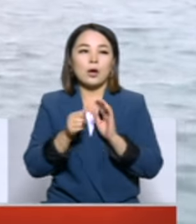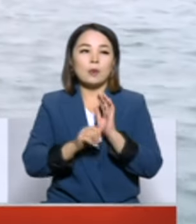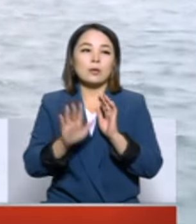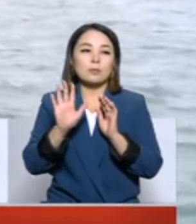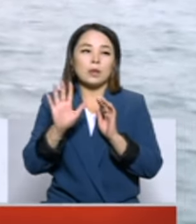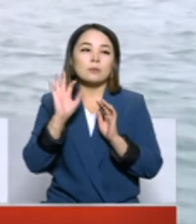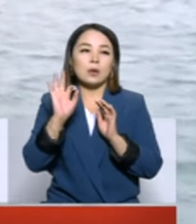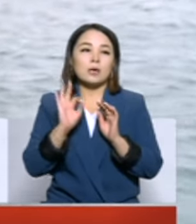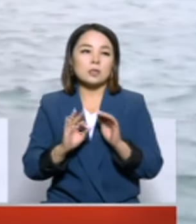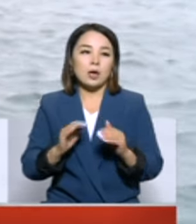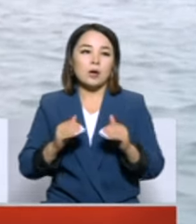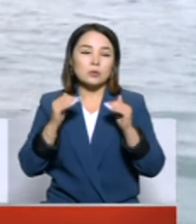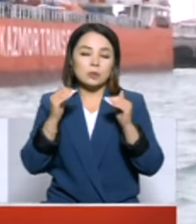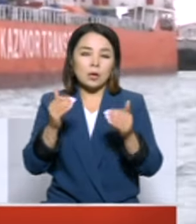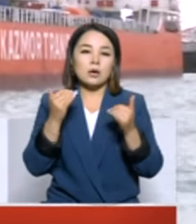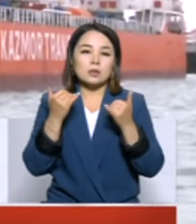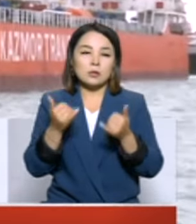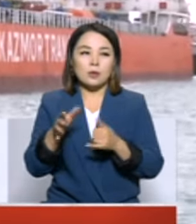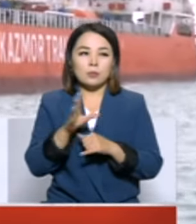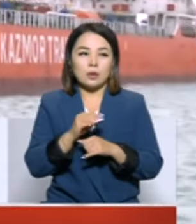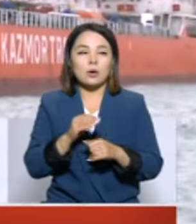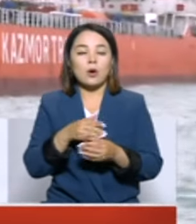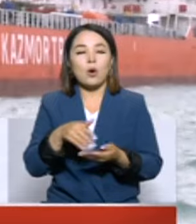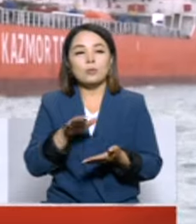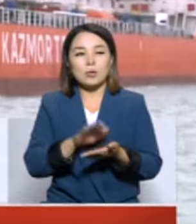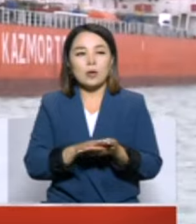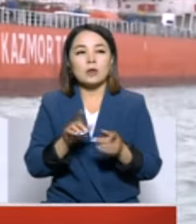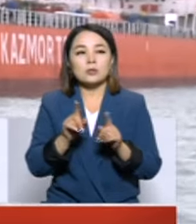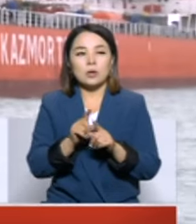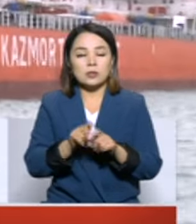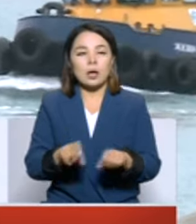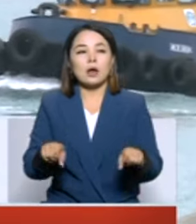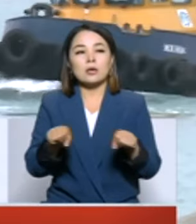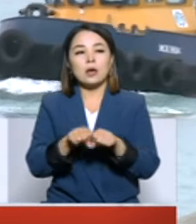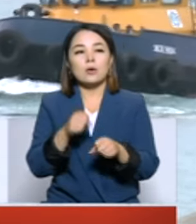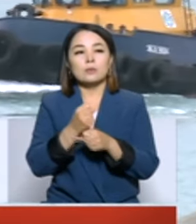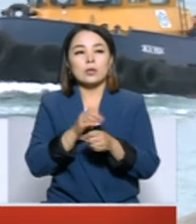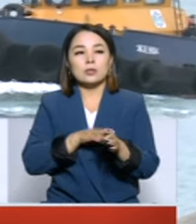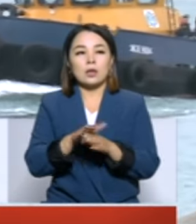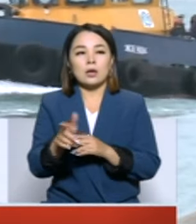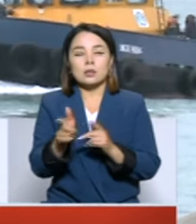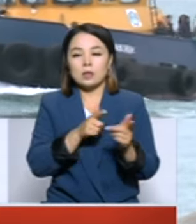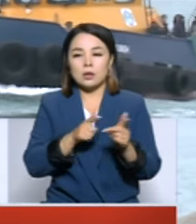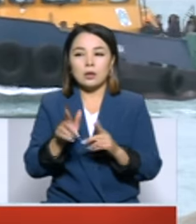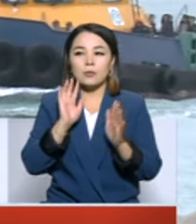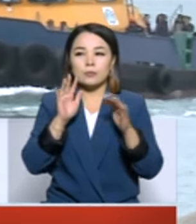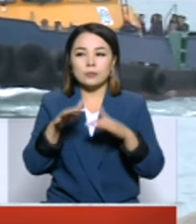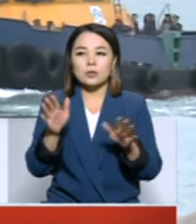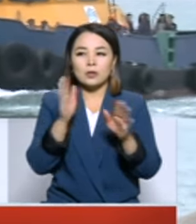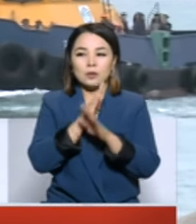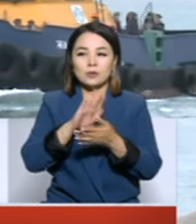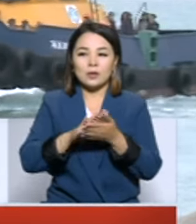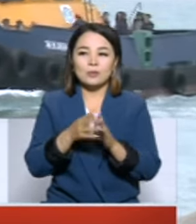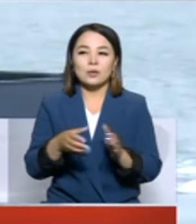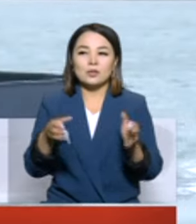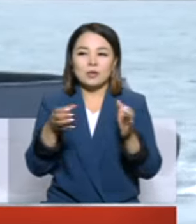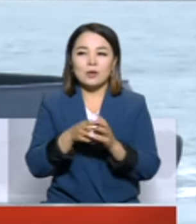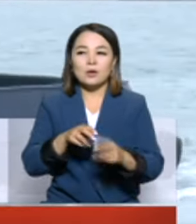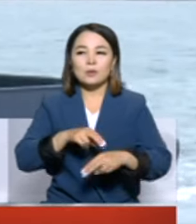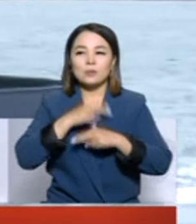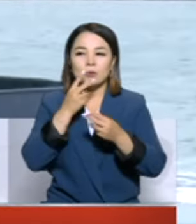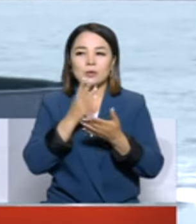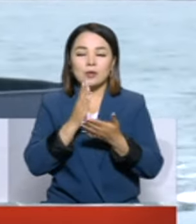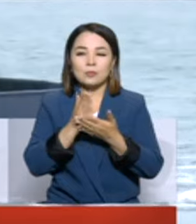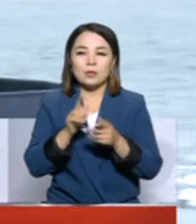65% артты. Әрі оның түбімен талшықты оптикалық кабель тарту жобасы да іске асып жатыр. Бірақ теңіздің экологиялық мәселелерін де назардан